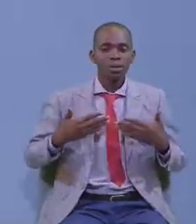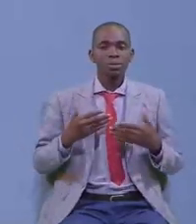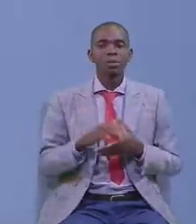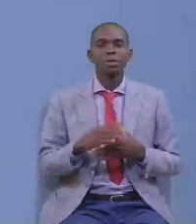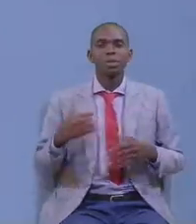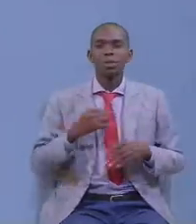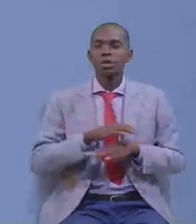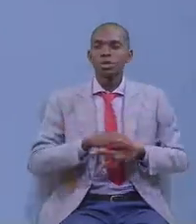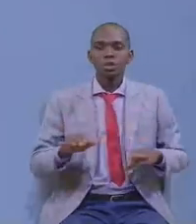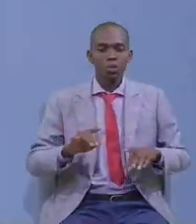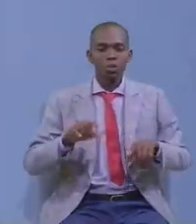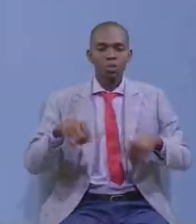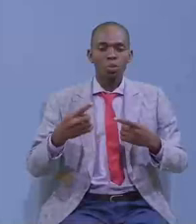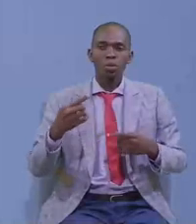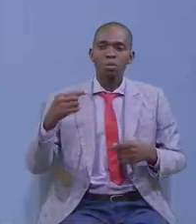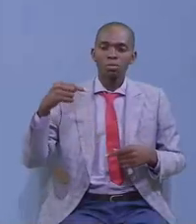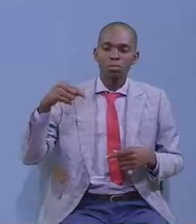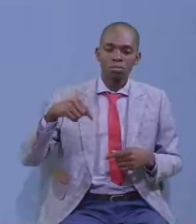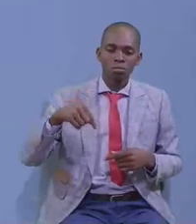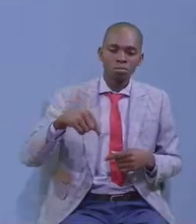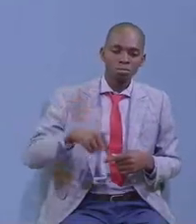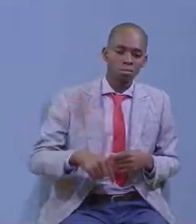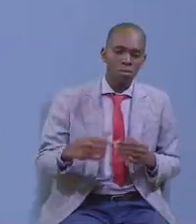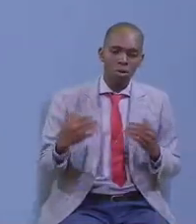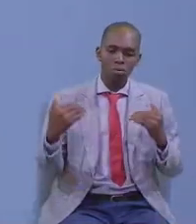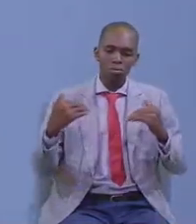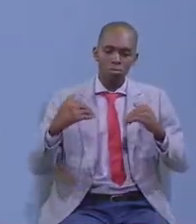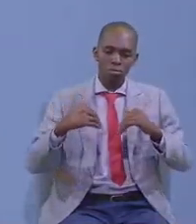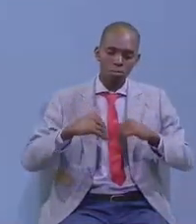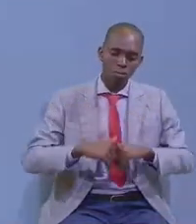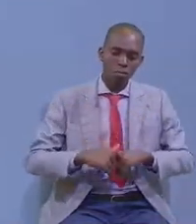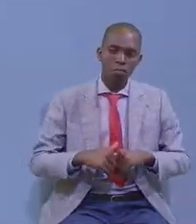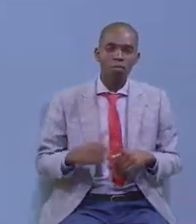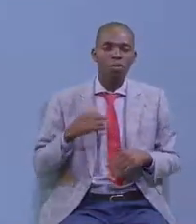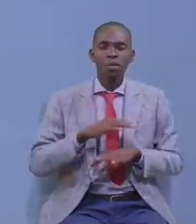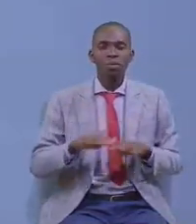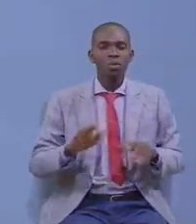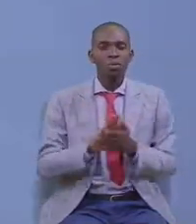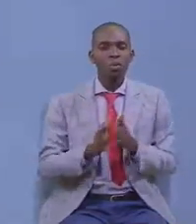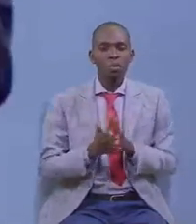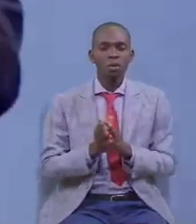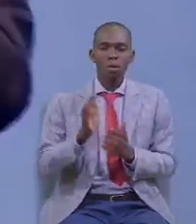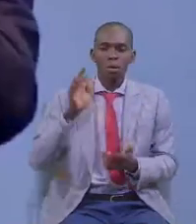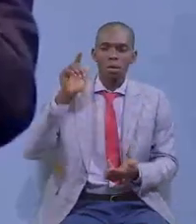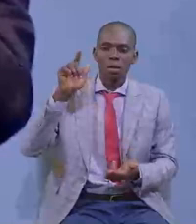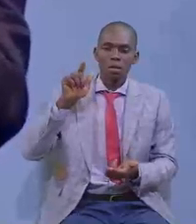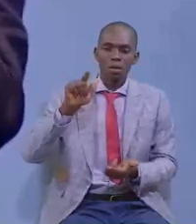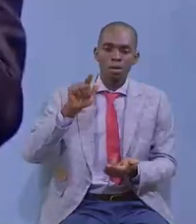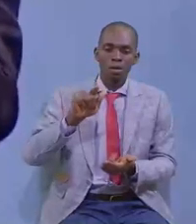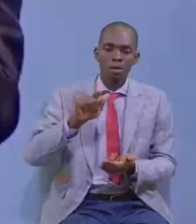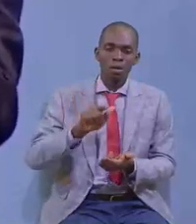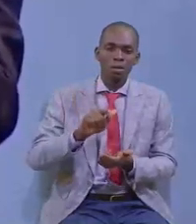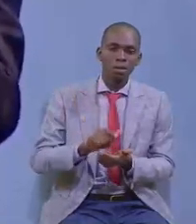elle ne baisse pas de jour en jour. Elle ne descend pas de moins en moins. Elle